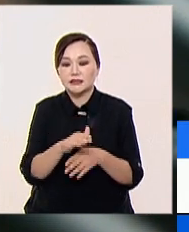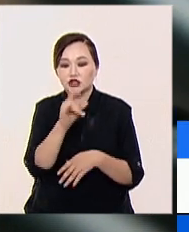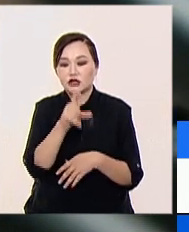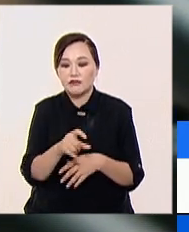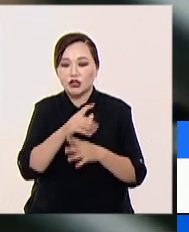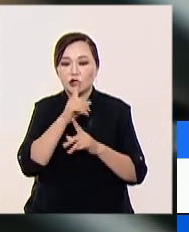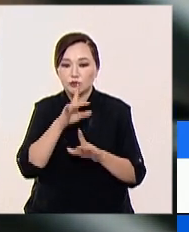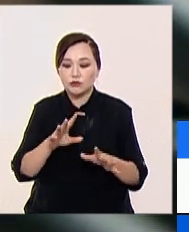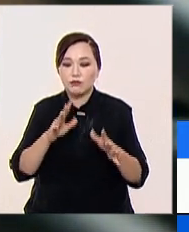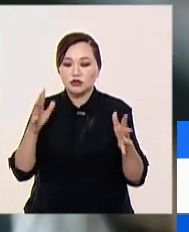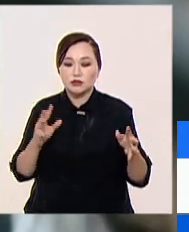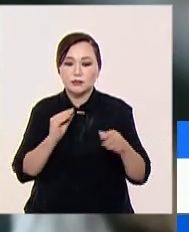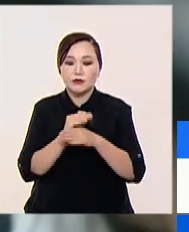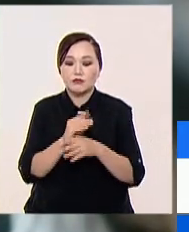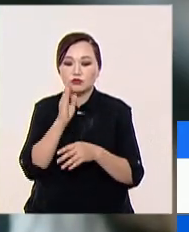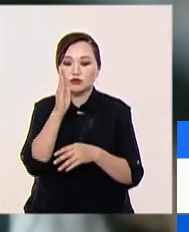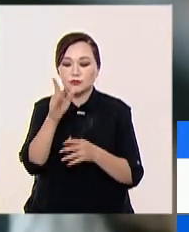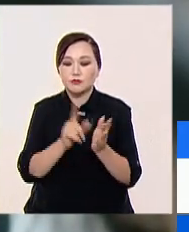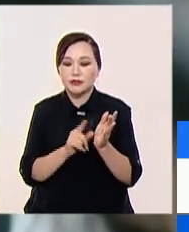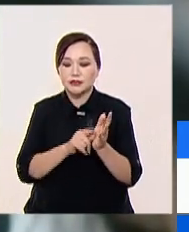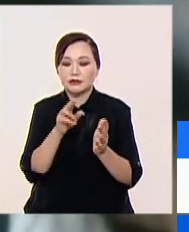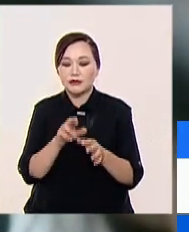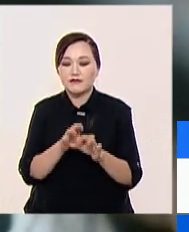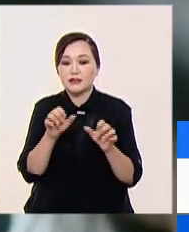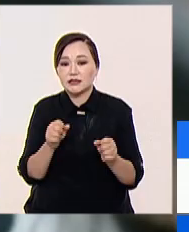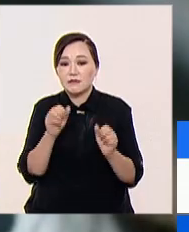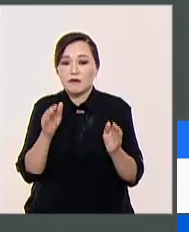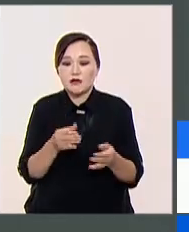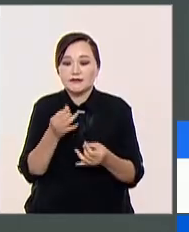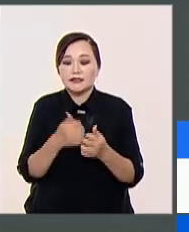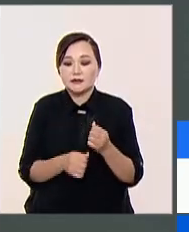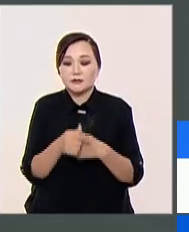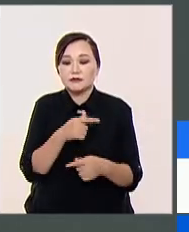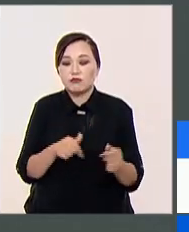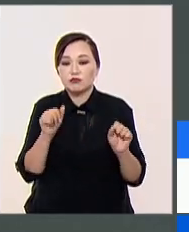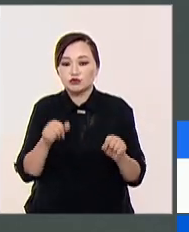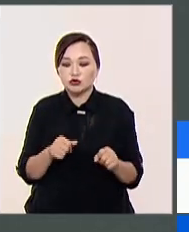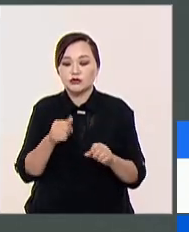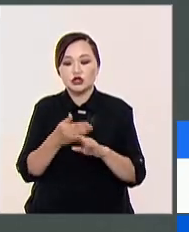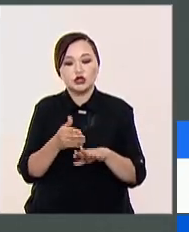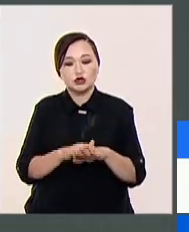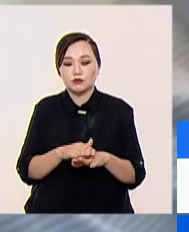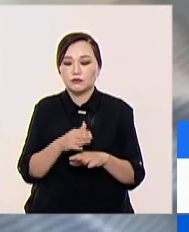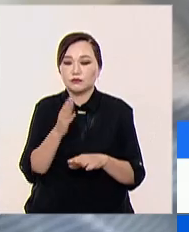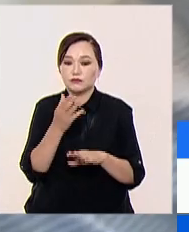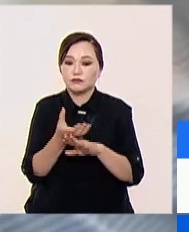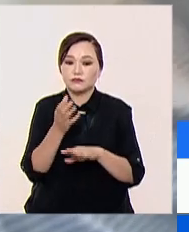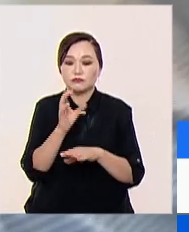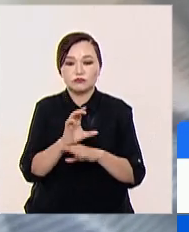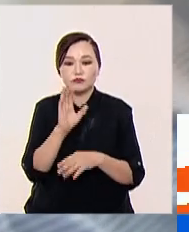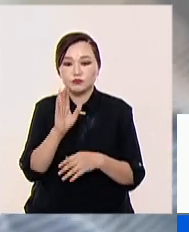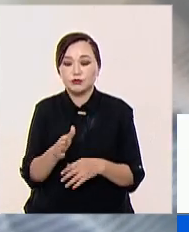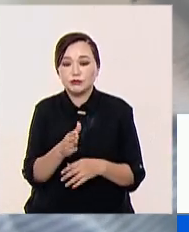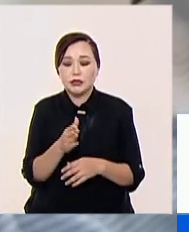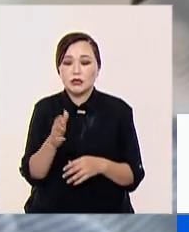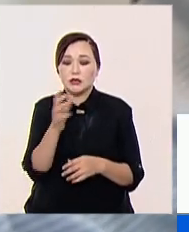будет большой прибавкой к будущей пенсии. А для владельцев малого и среднего бизнеса может лечь тяжким бременем. Это приведет